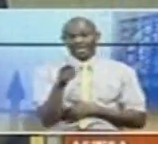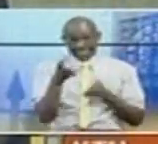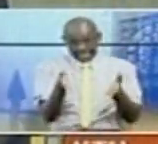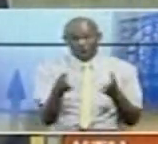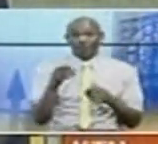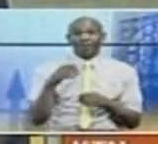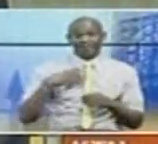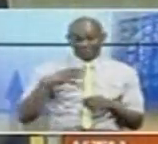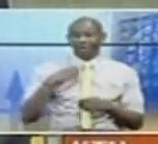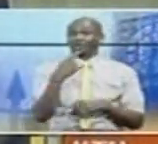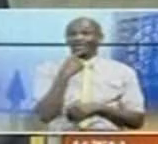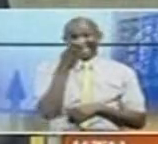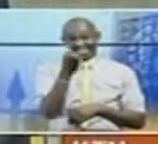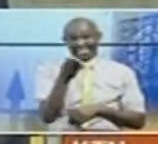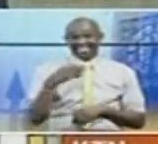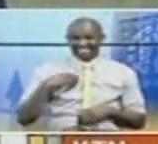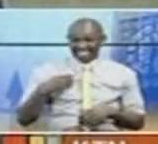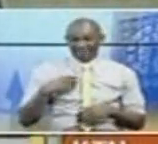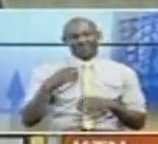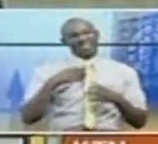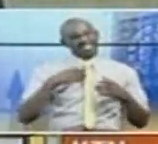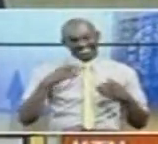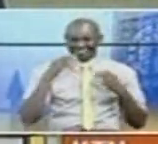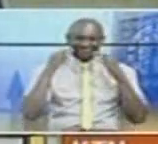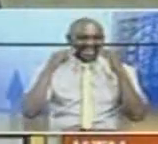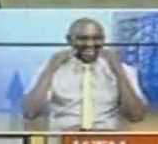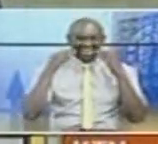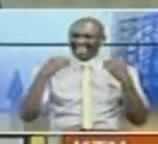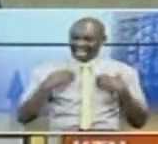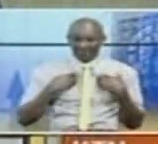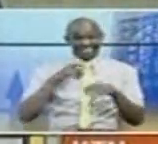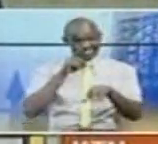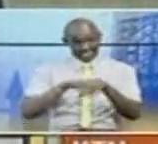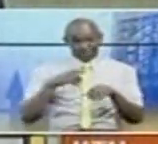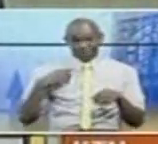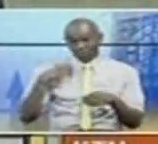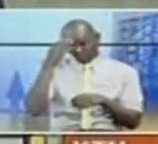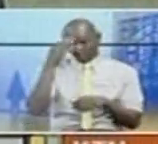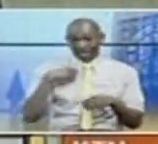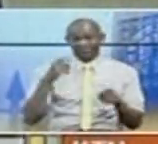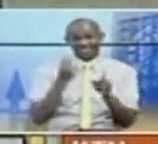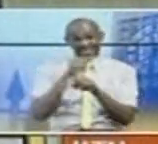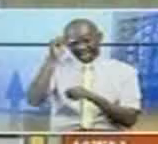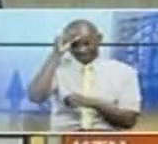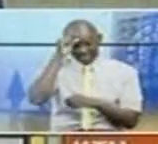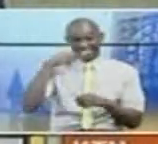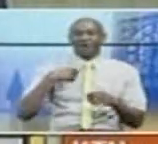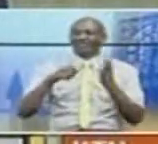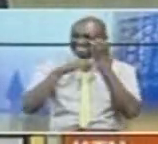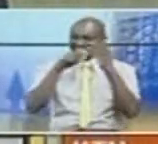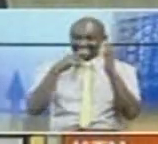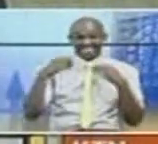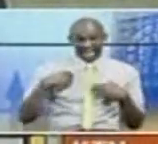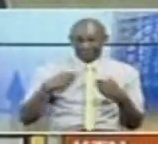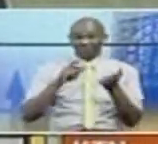wenyeji katika eneo la Turkana wana kila sababu ya kutabasamu, hasa baada ya zile juhudi ambazo zilianzishwa na serikali kufaulu katika